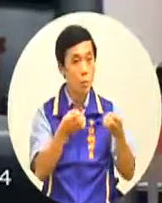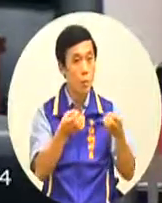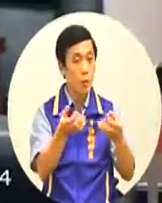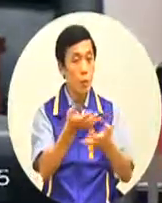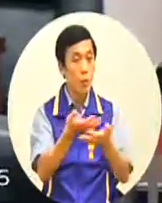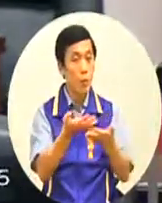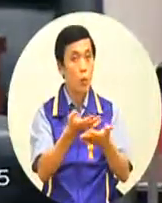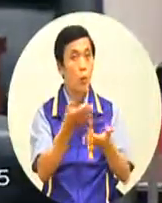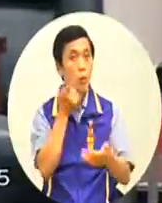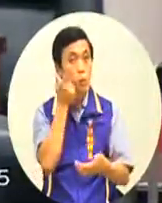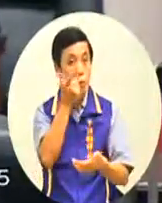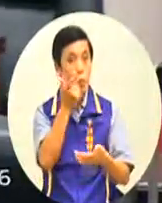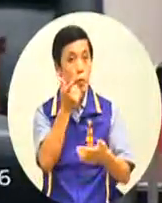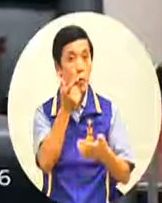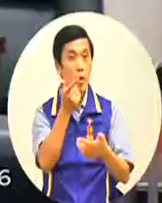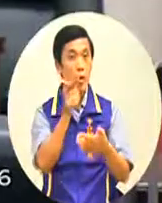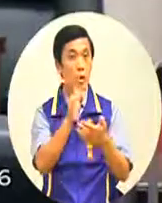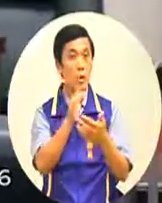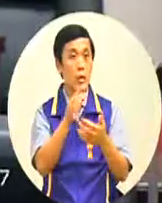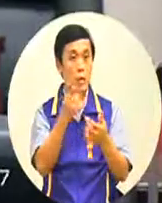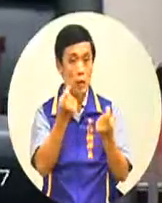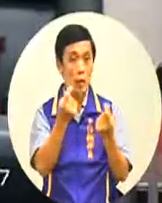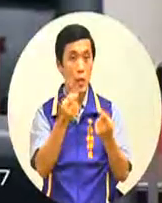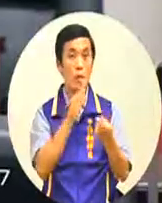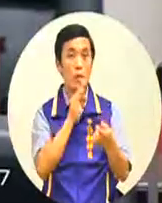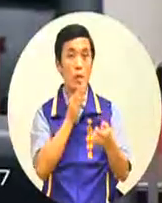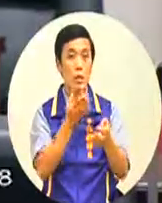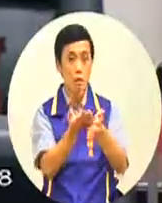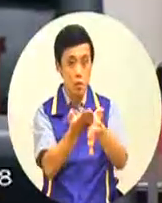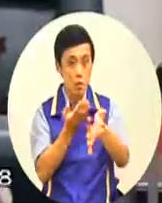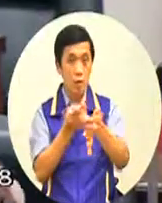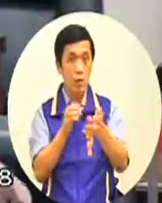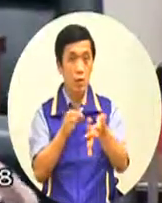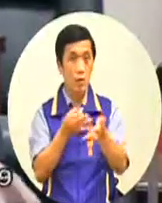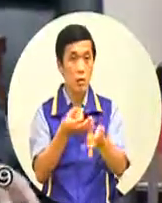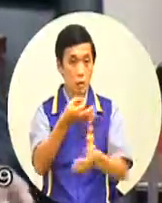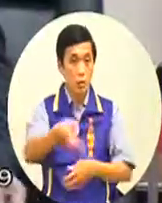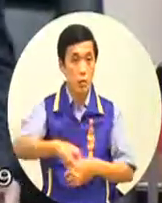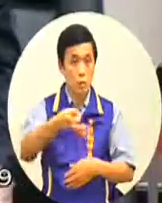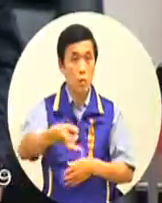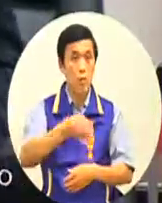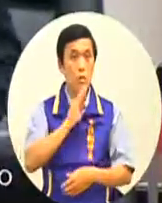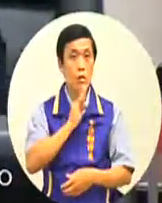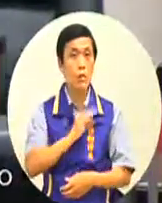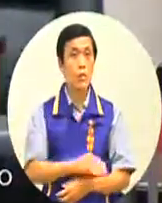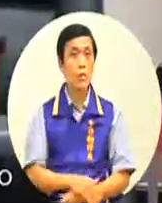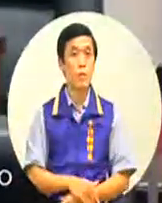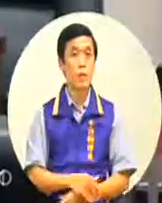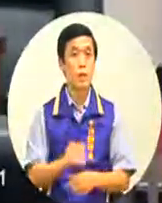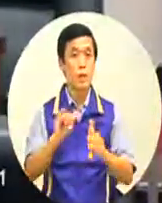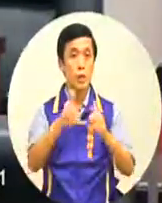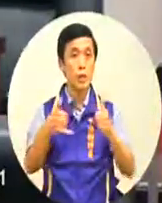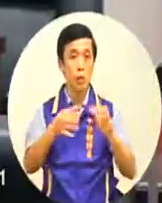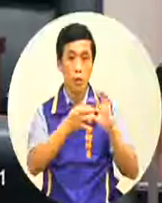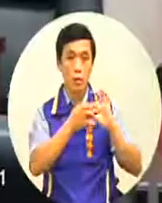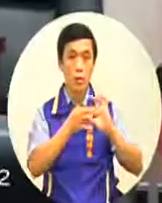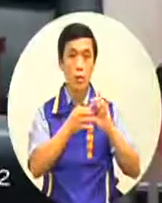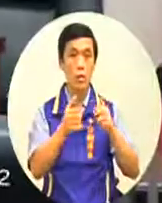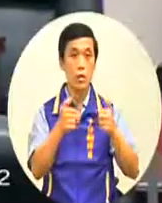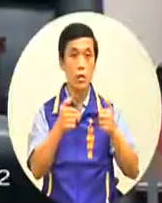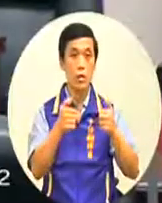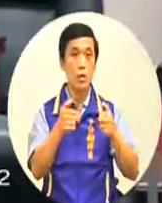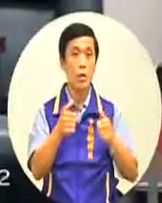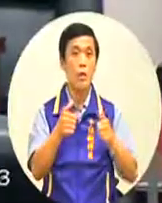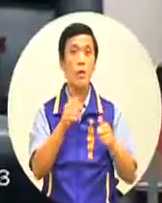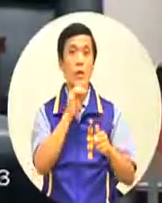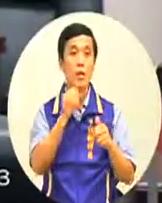时阵，着已经开始嘛是缴钱开始缴啦，安尼啊。 感谢议员关心。 不是议员，副议